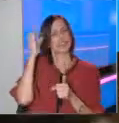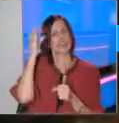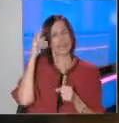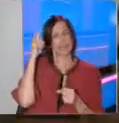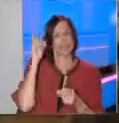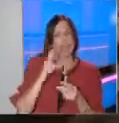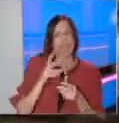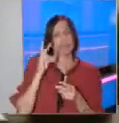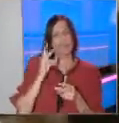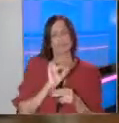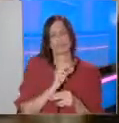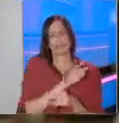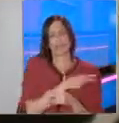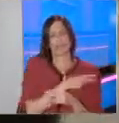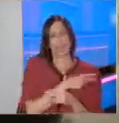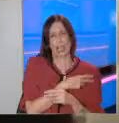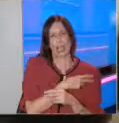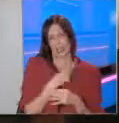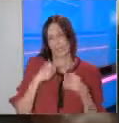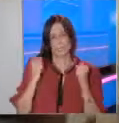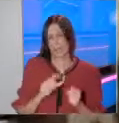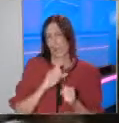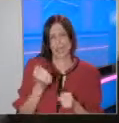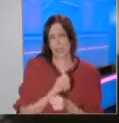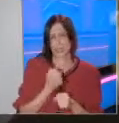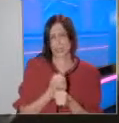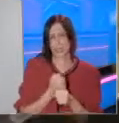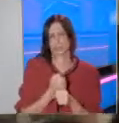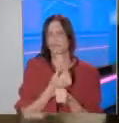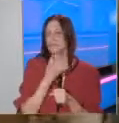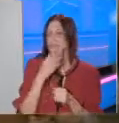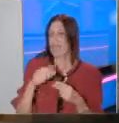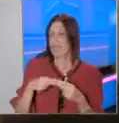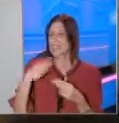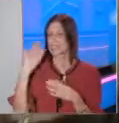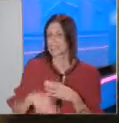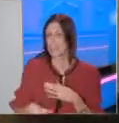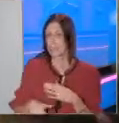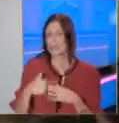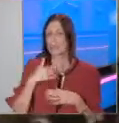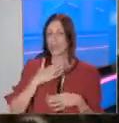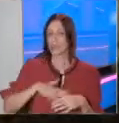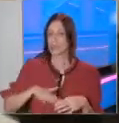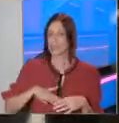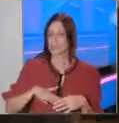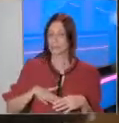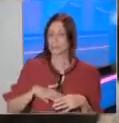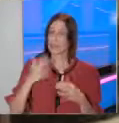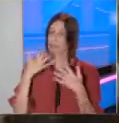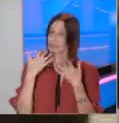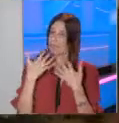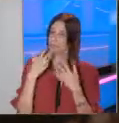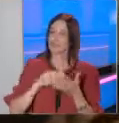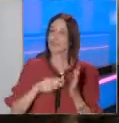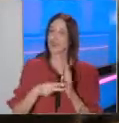חושב שזה גם יקרה. הבנתי. אני כמעט בטוח שזה לא יקרה. מרזיק בשלג, לקראת סיום אני רוצה רק לספר לך